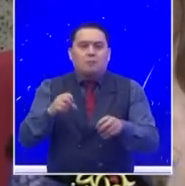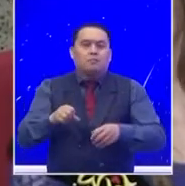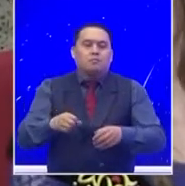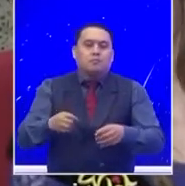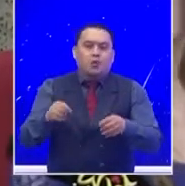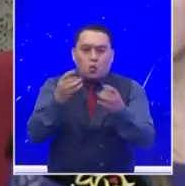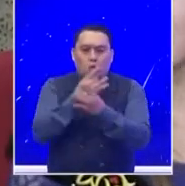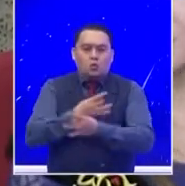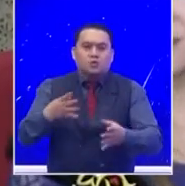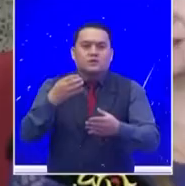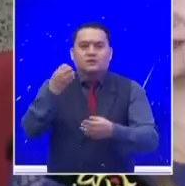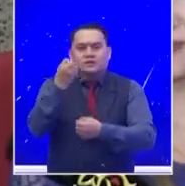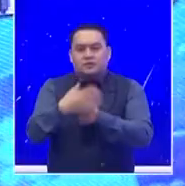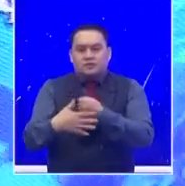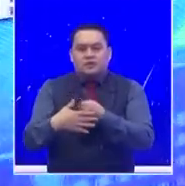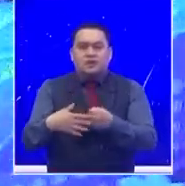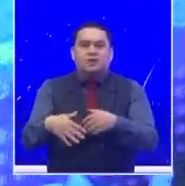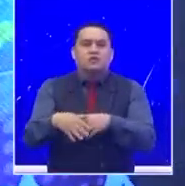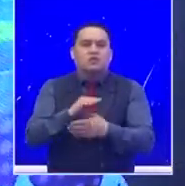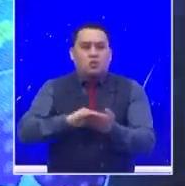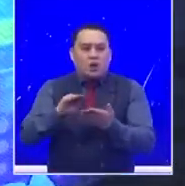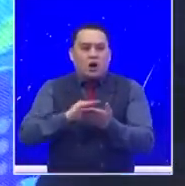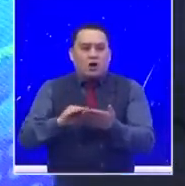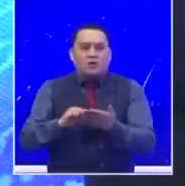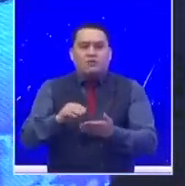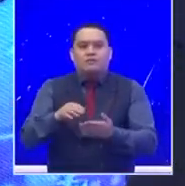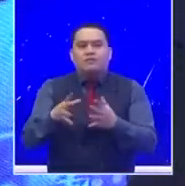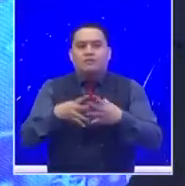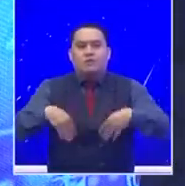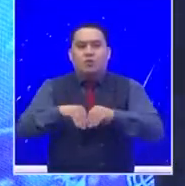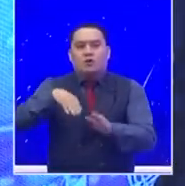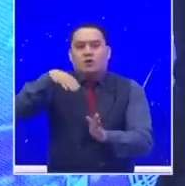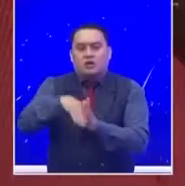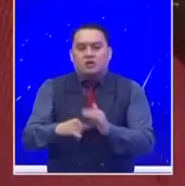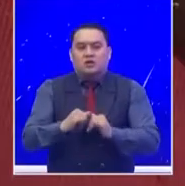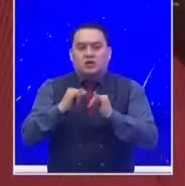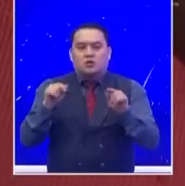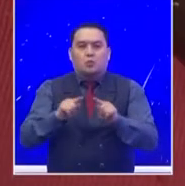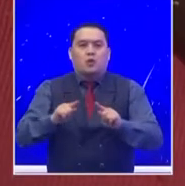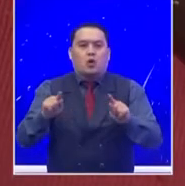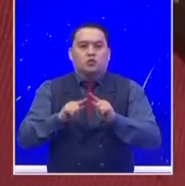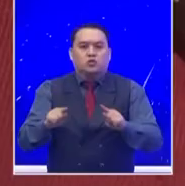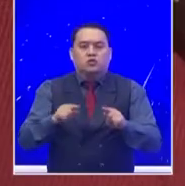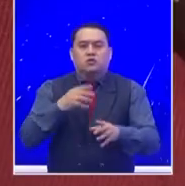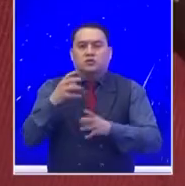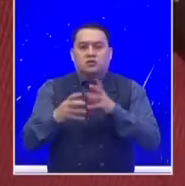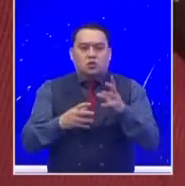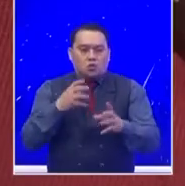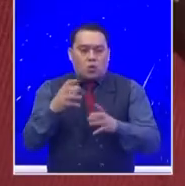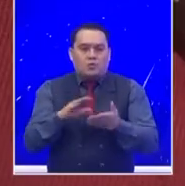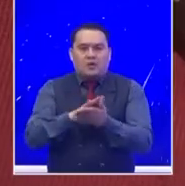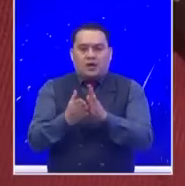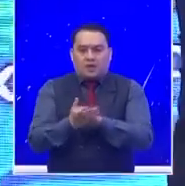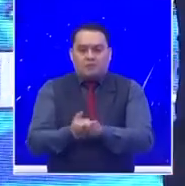представителей этнокультурных центров, средств массовой информации и воинских частей за вклад в развитие и пропаганду межнационального согласия и